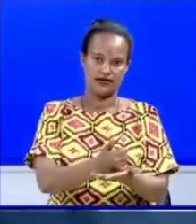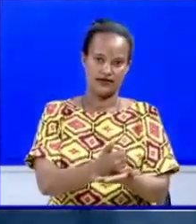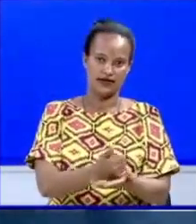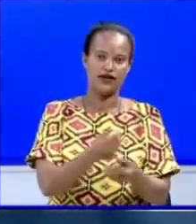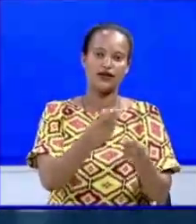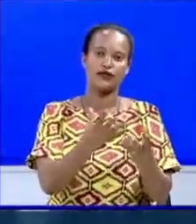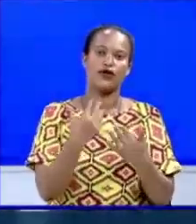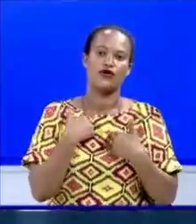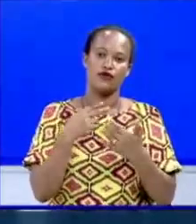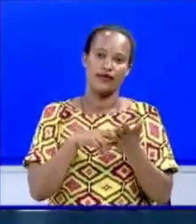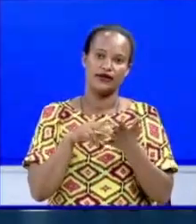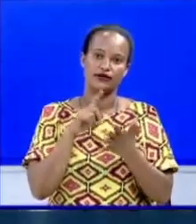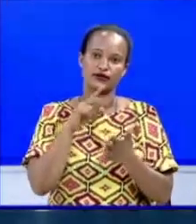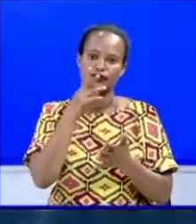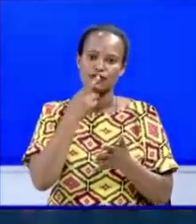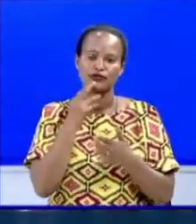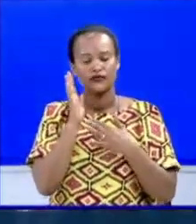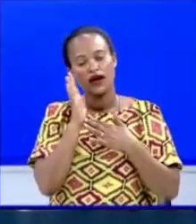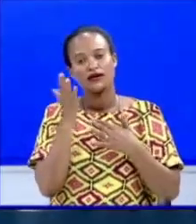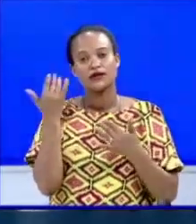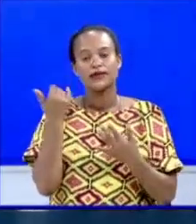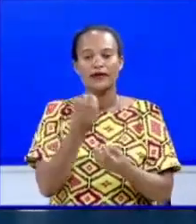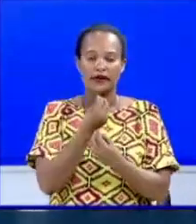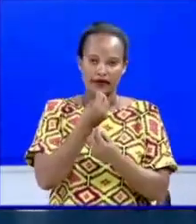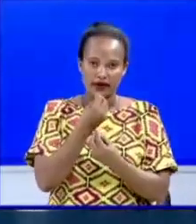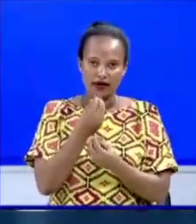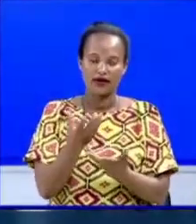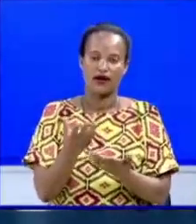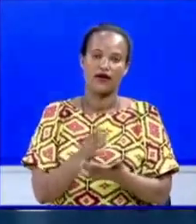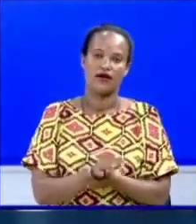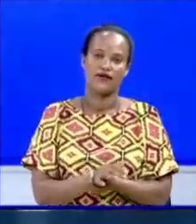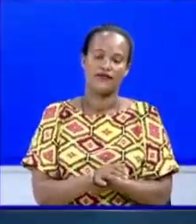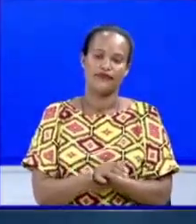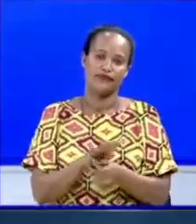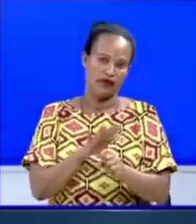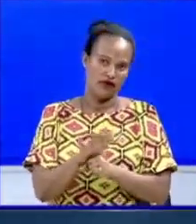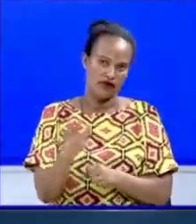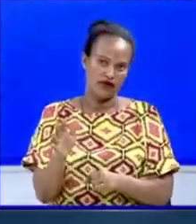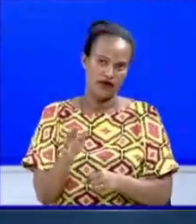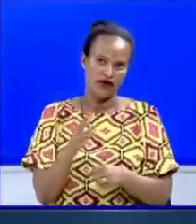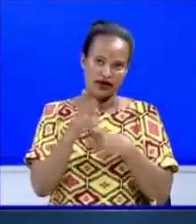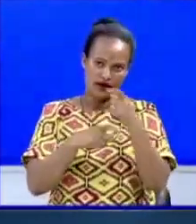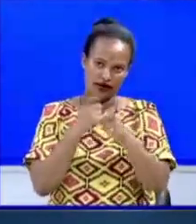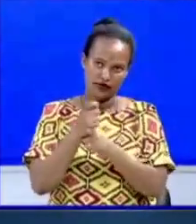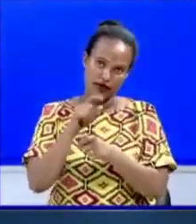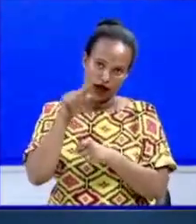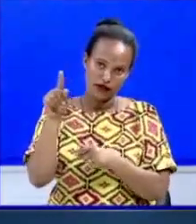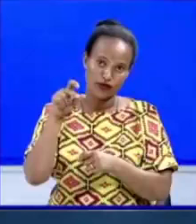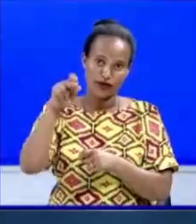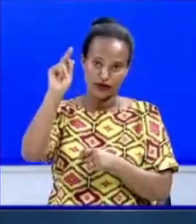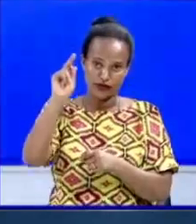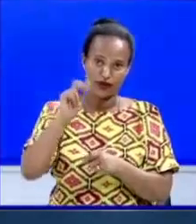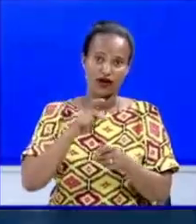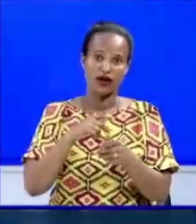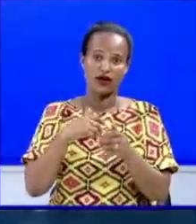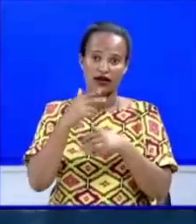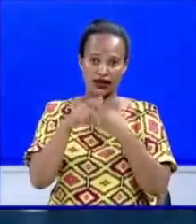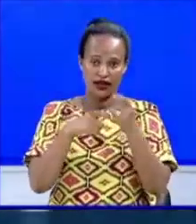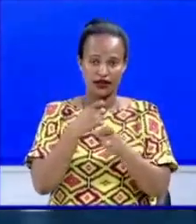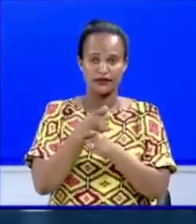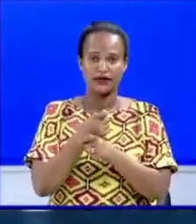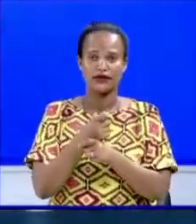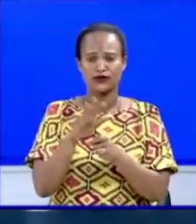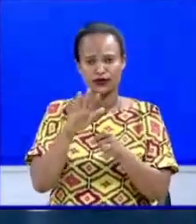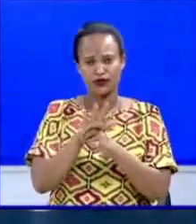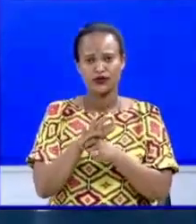ይህውሎ ማለት እዩ። ፆም ላሓደረ ነበረ ላበልዕ ላተዓንገለ በቃ ዕድመ ለኣቶም ዕድመ ዲያስፖራ ዕድመ ንኩሉ